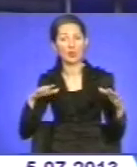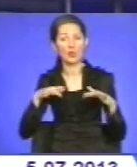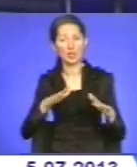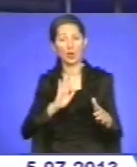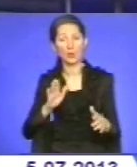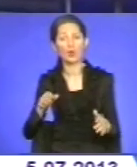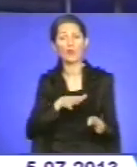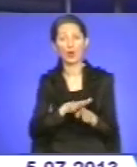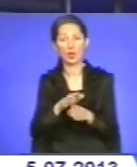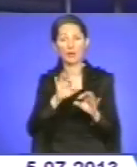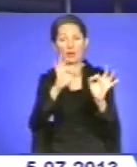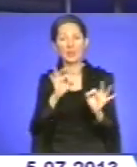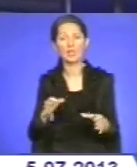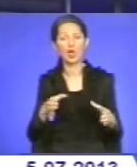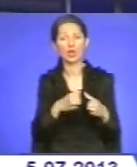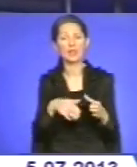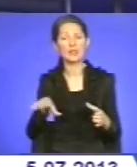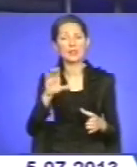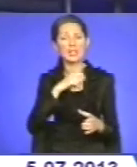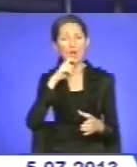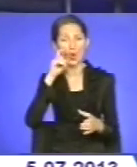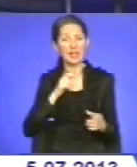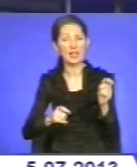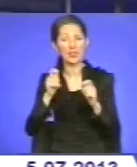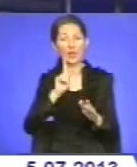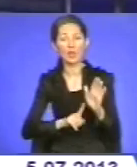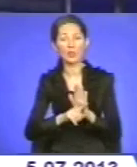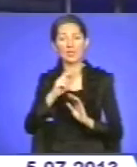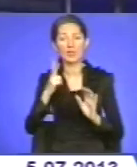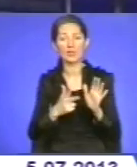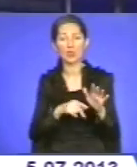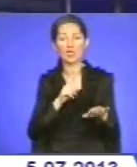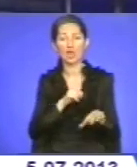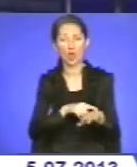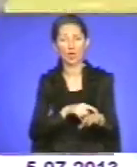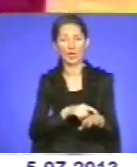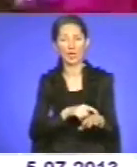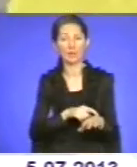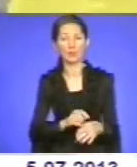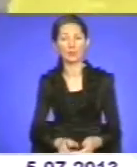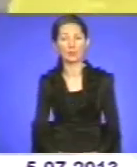мистецькі колективи з усієї України. Фестиваль розпочнеться о 18-й годині.